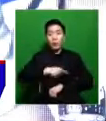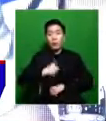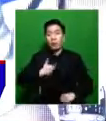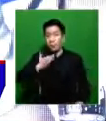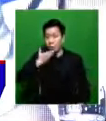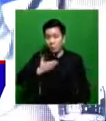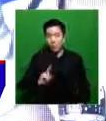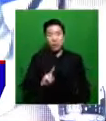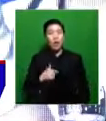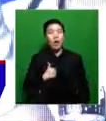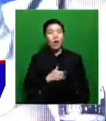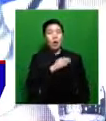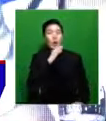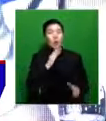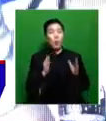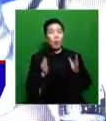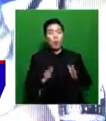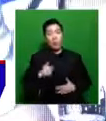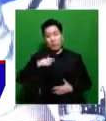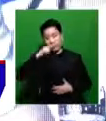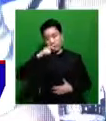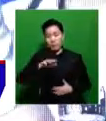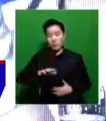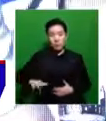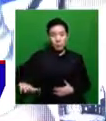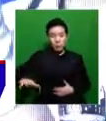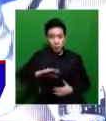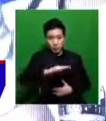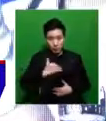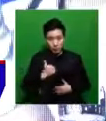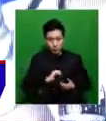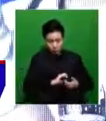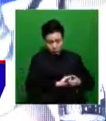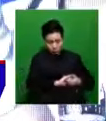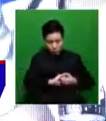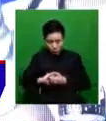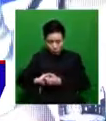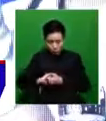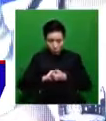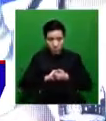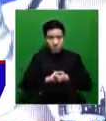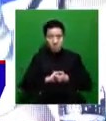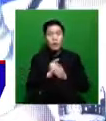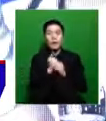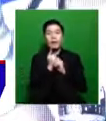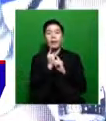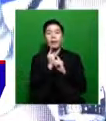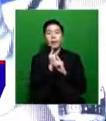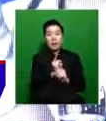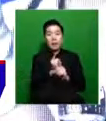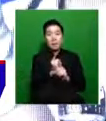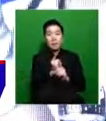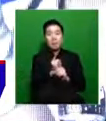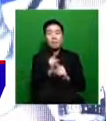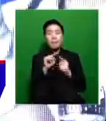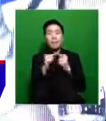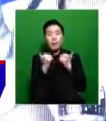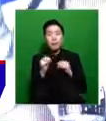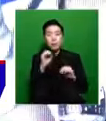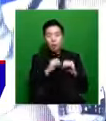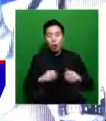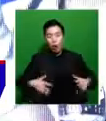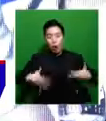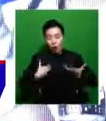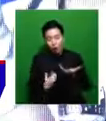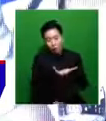ว่าหากพี่น้องประชาชนทุกคนให้ความร่วมมือปฏิบัติตามหลักนะครับความปลอดภัยกินร้